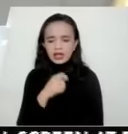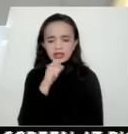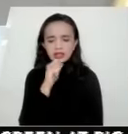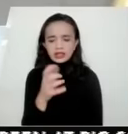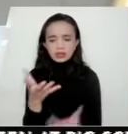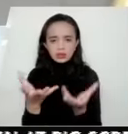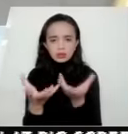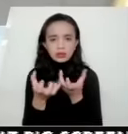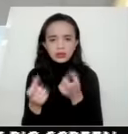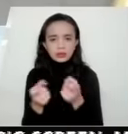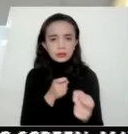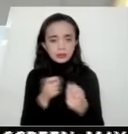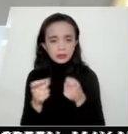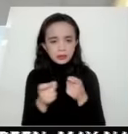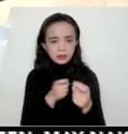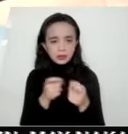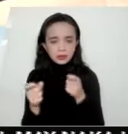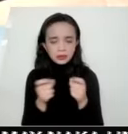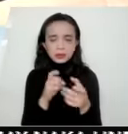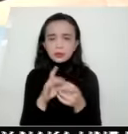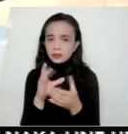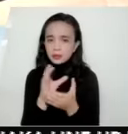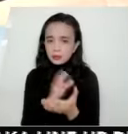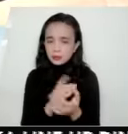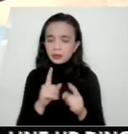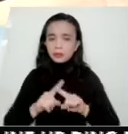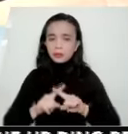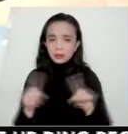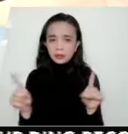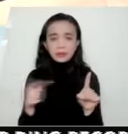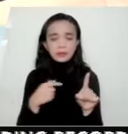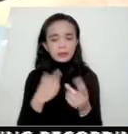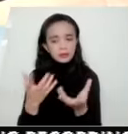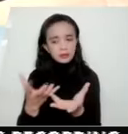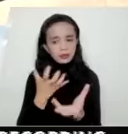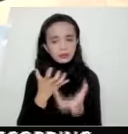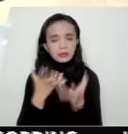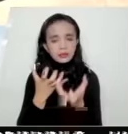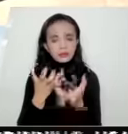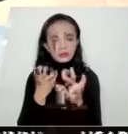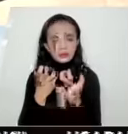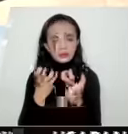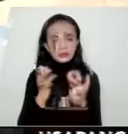president, but rather I'd like to talk to him indirectly